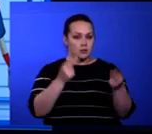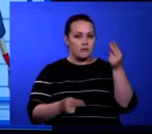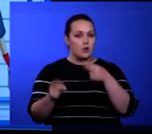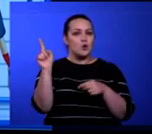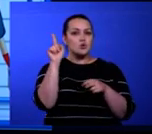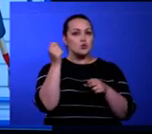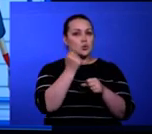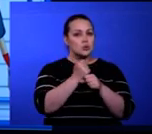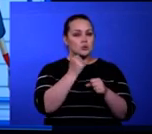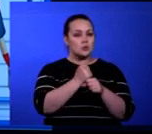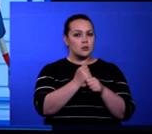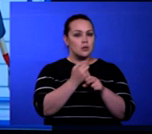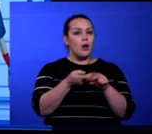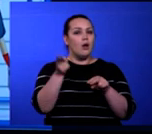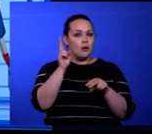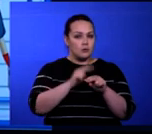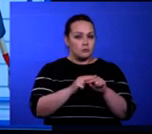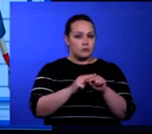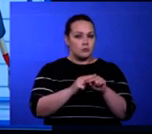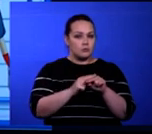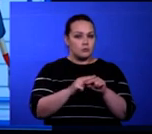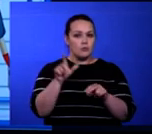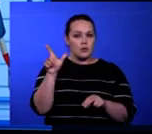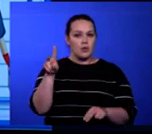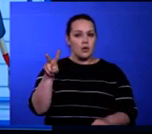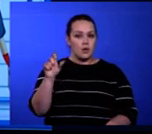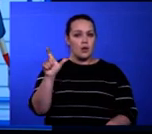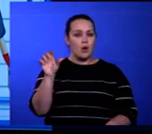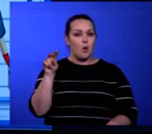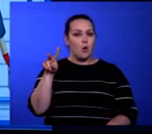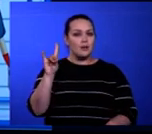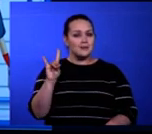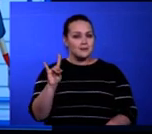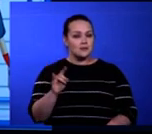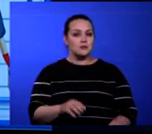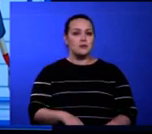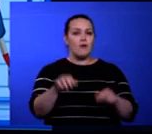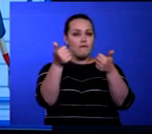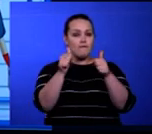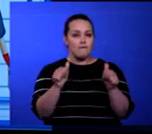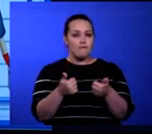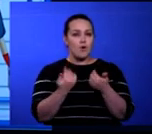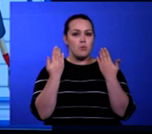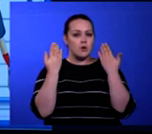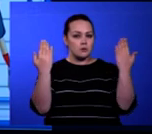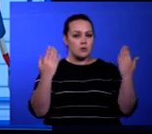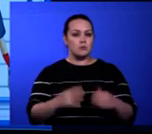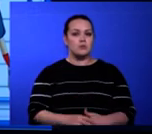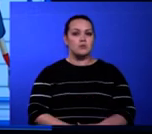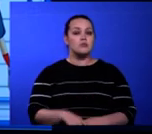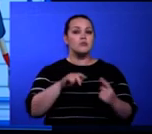Что сделать? Это глаголы. Глаголы неопределенной формы.